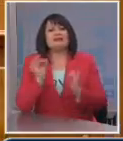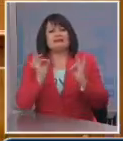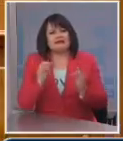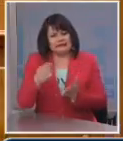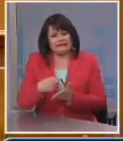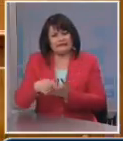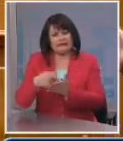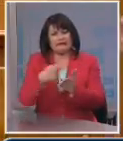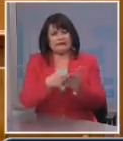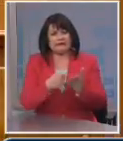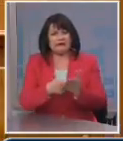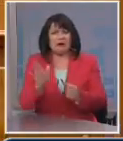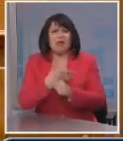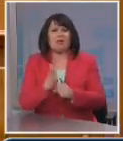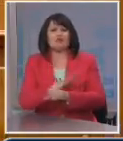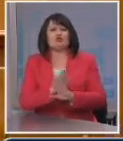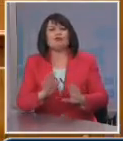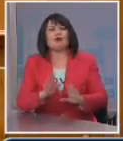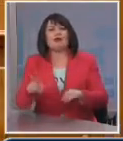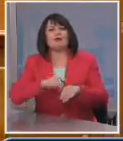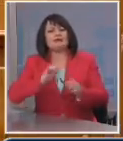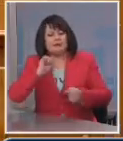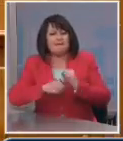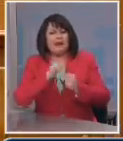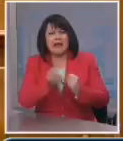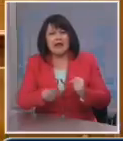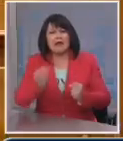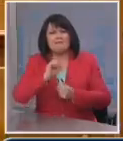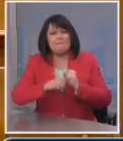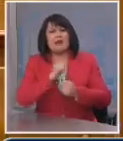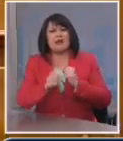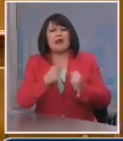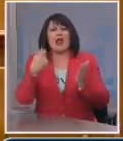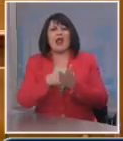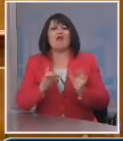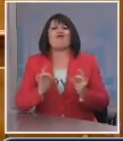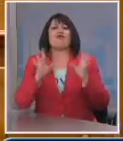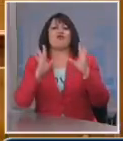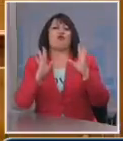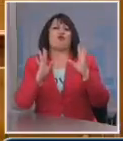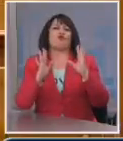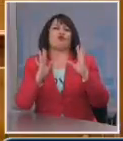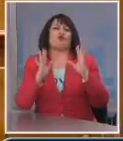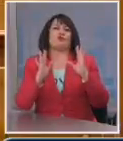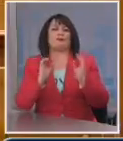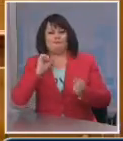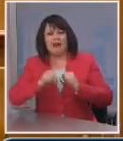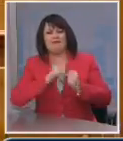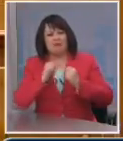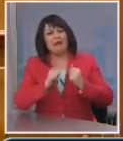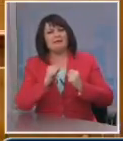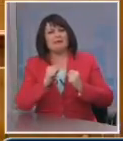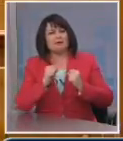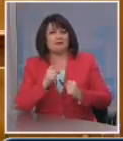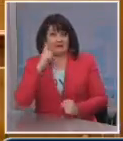φορολογούμενους. Δίνεται μεγάλη μάχη για να διασώσετε το αφορολόγητο, αλλά ξέρετε πολύ καλά ότι